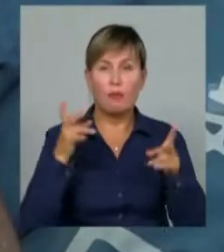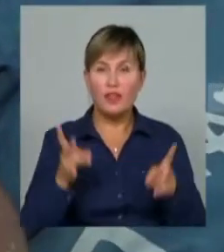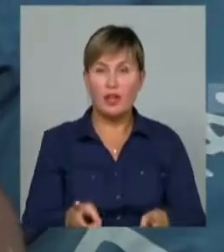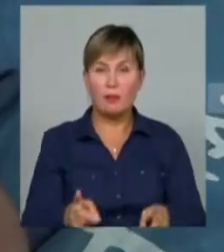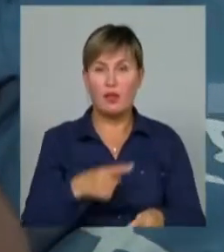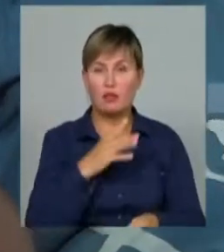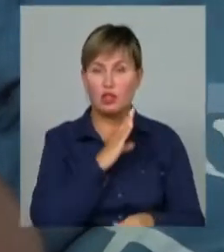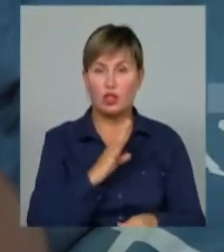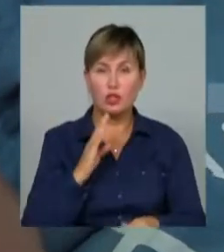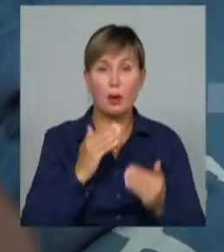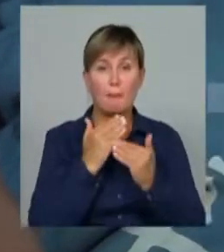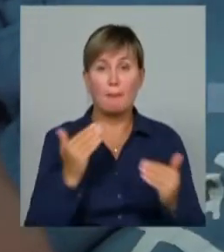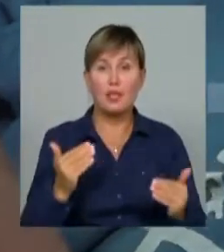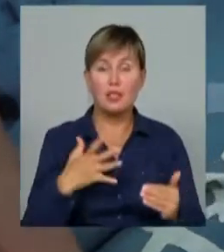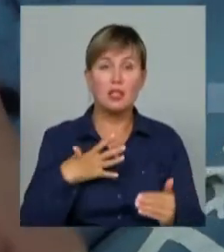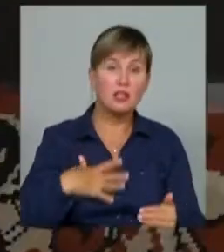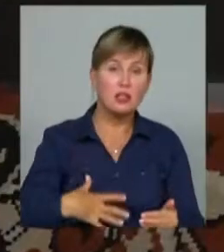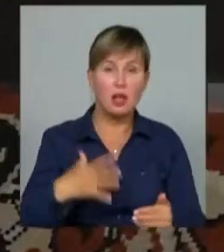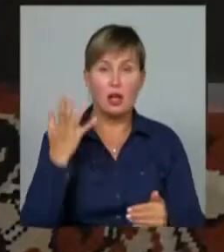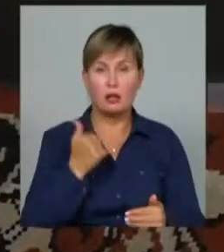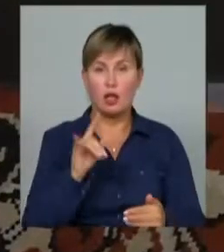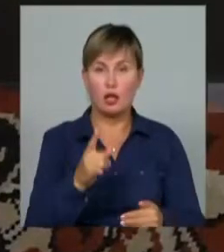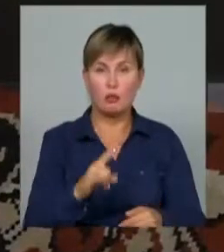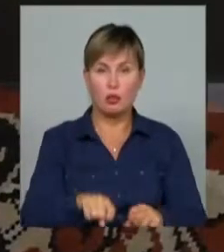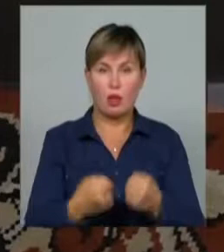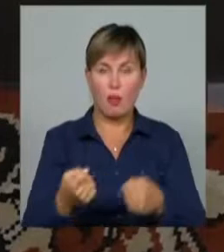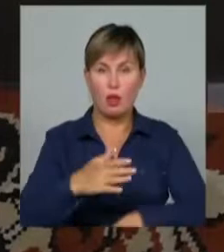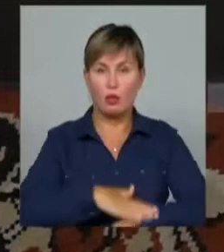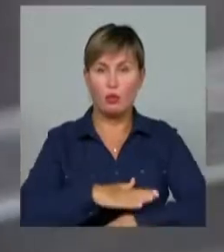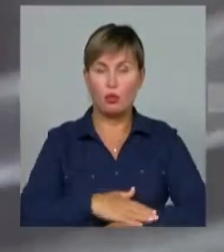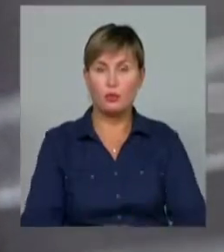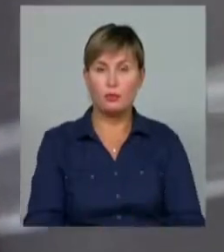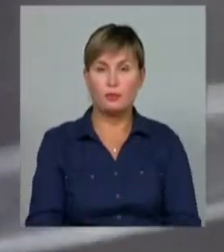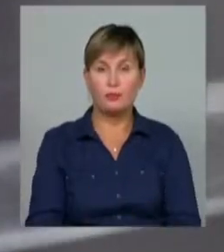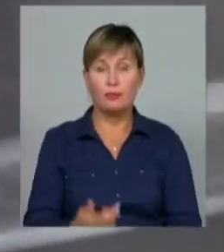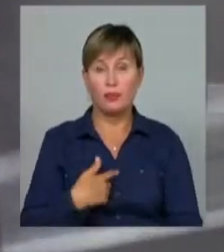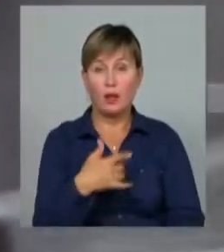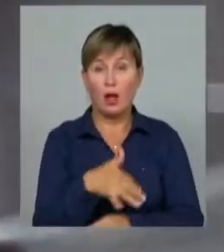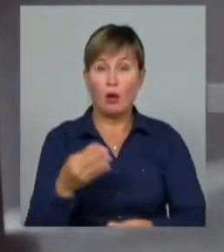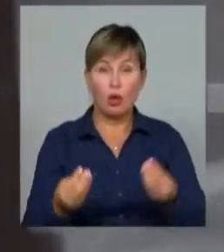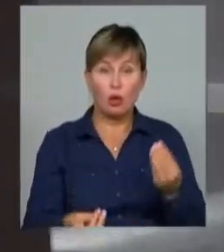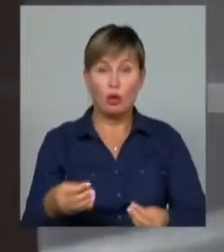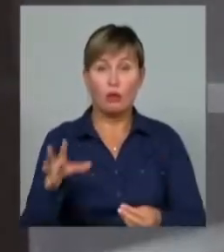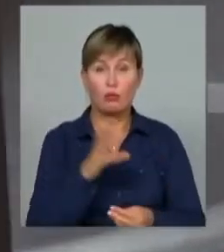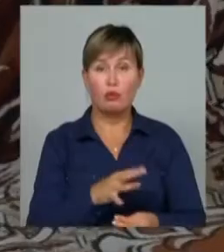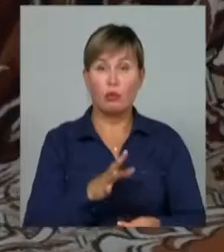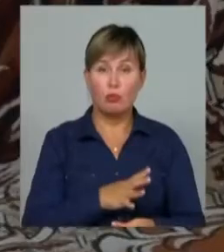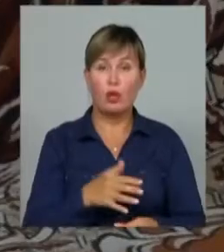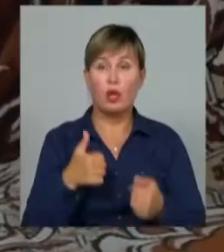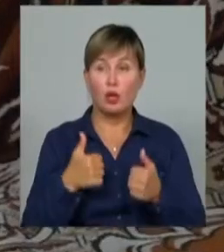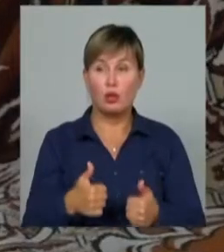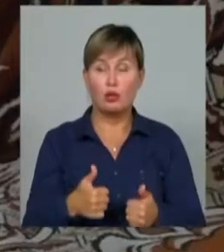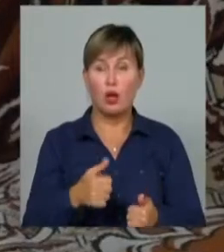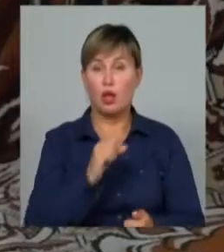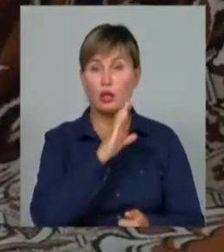сокрушается женщина. Последней каплей стал инцидент, когда ребенок сломал руку. Мы игрались на улице, все было хорошо.